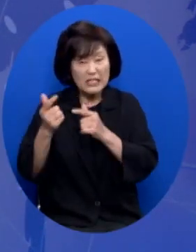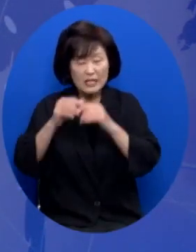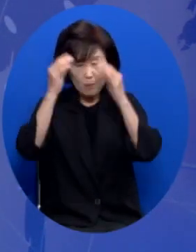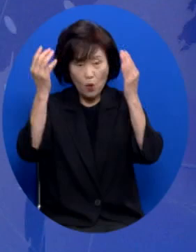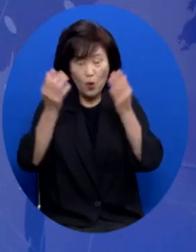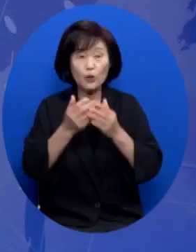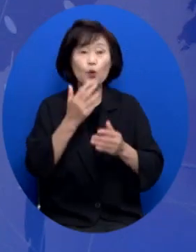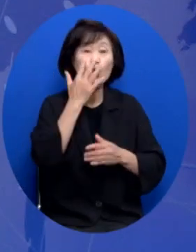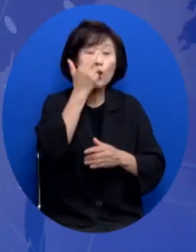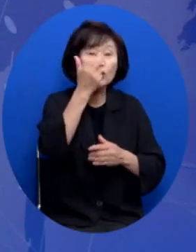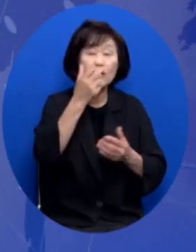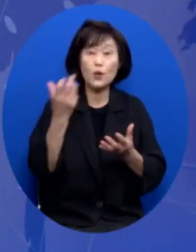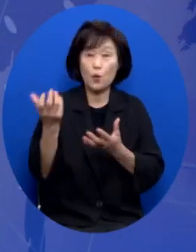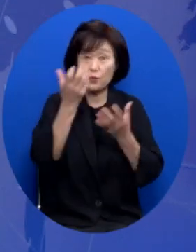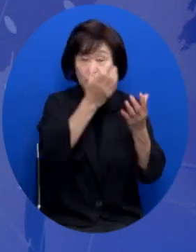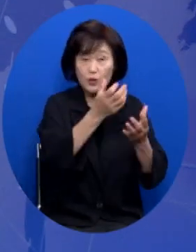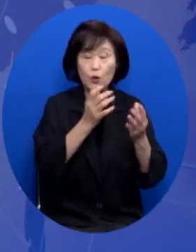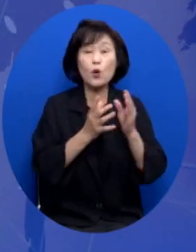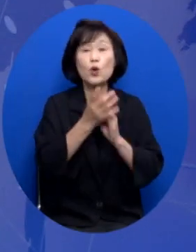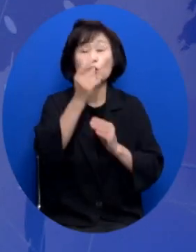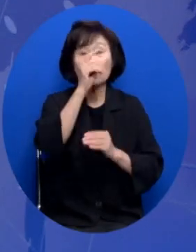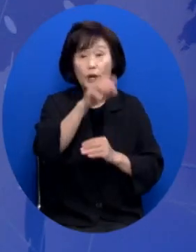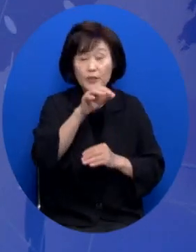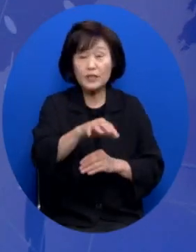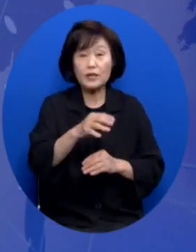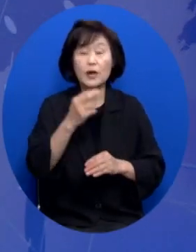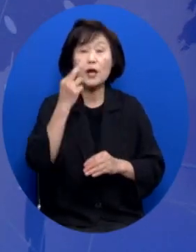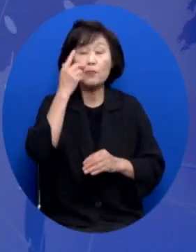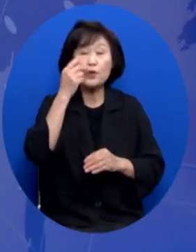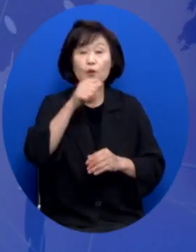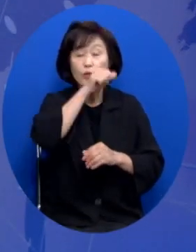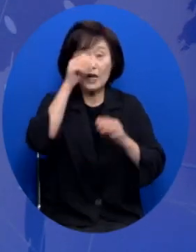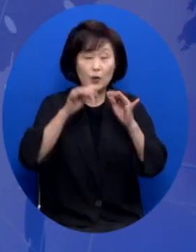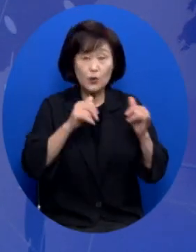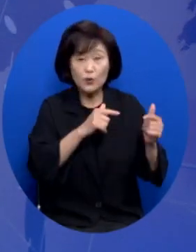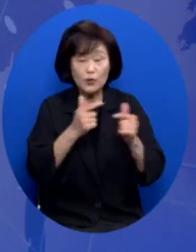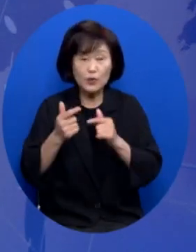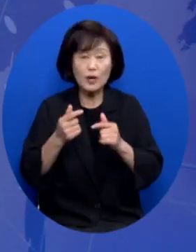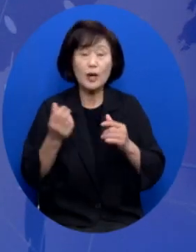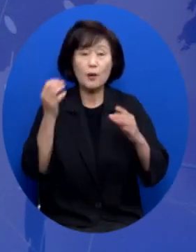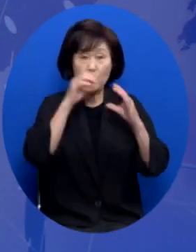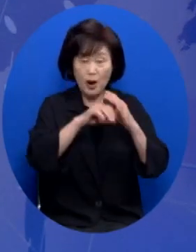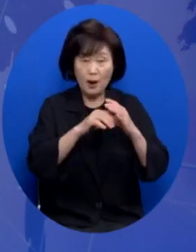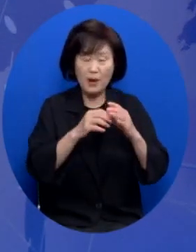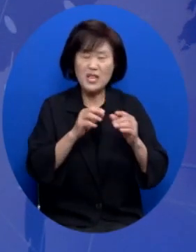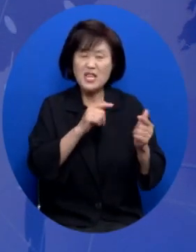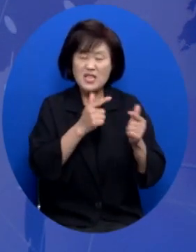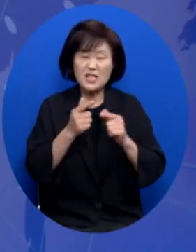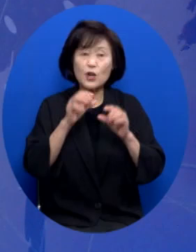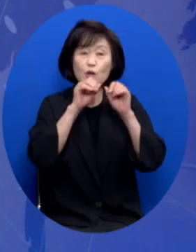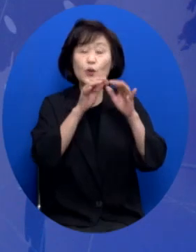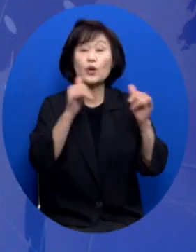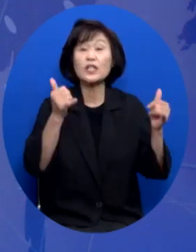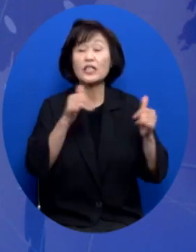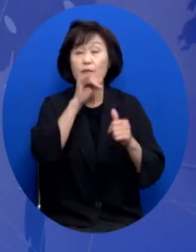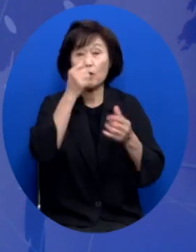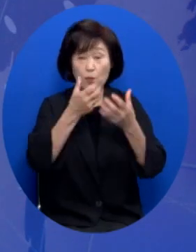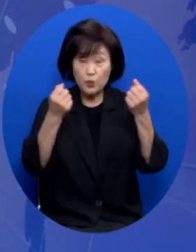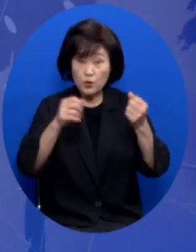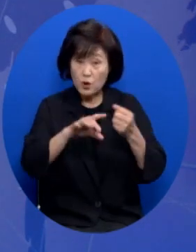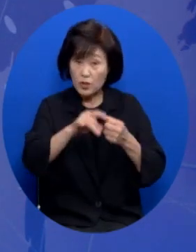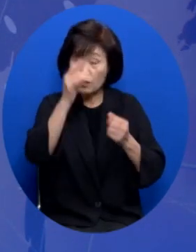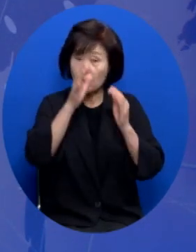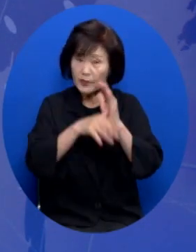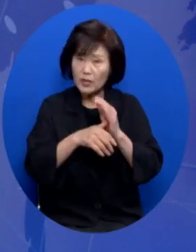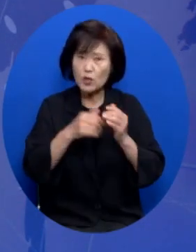옮겨졌고 통합 측에는 미국 북남 장로교를 비롯한 각국 선교사가 함께했습니다. 이 분열 초기